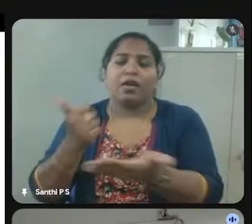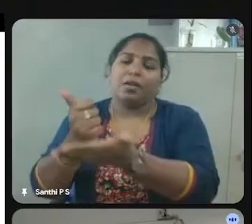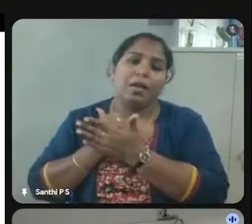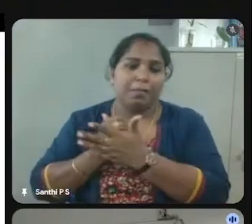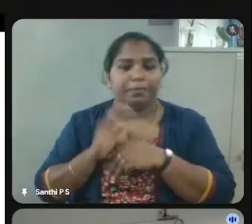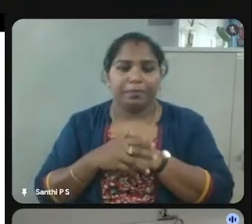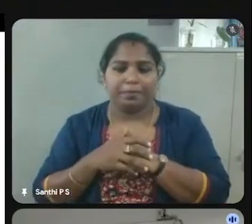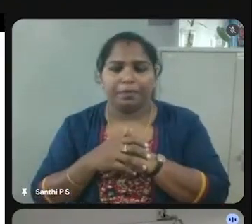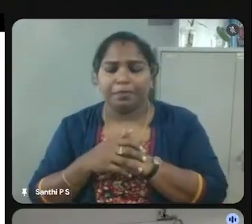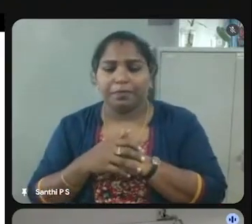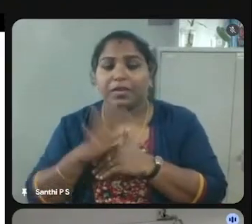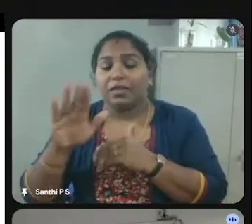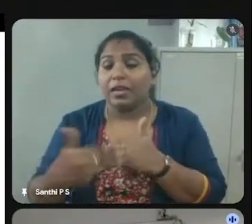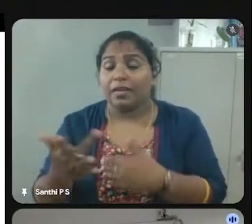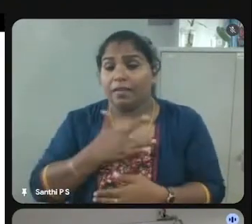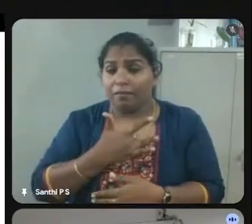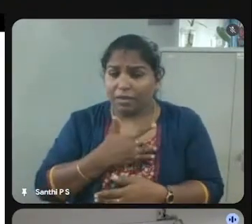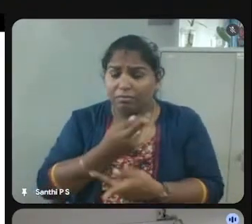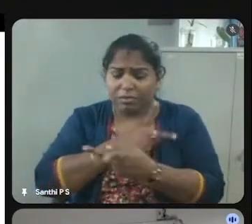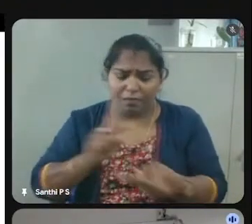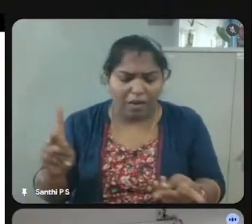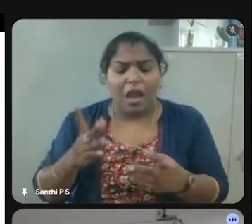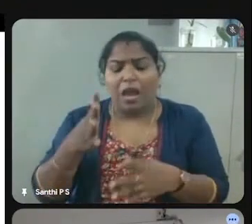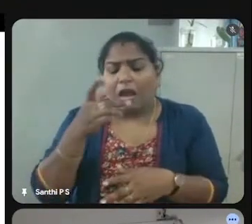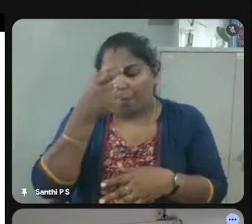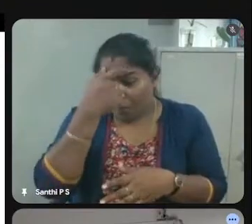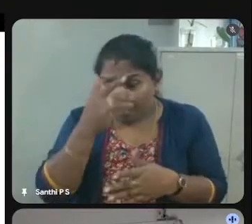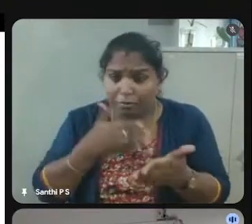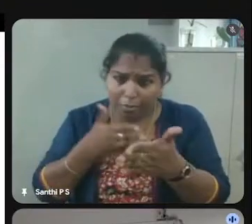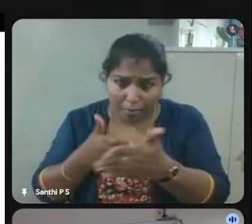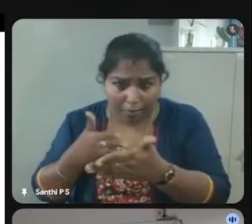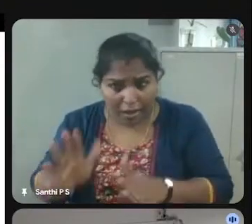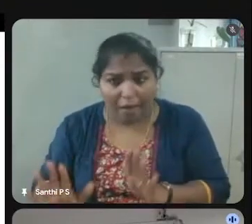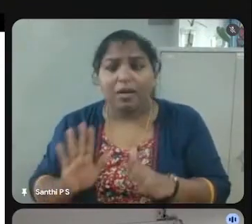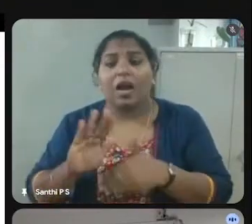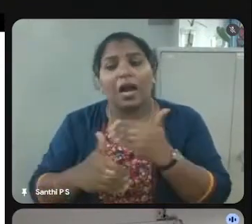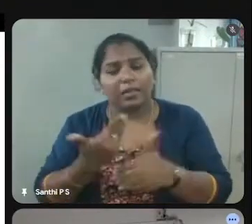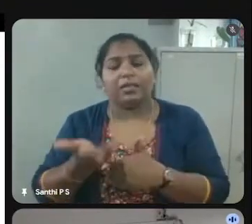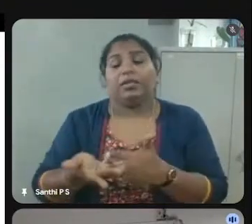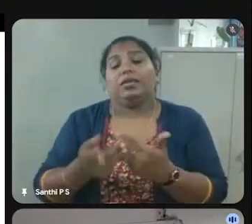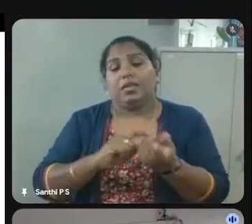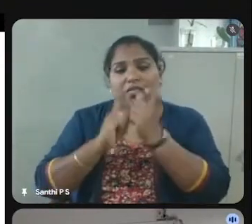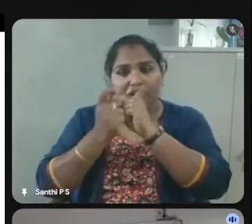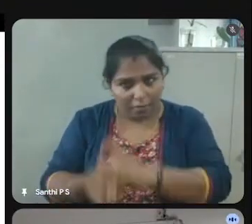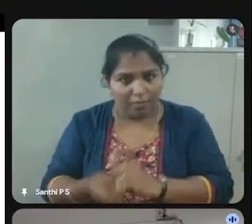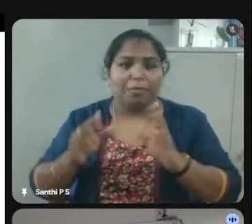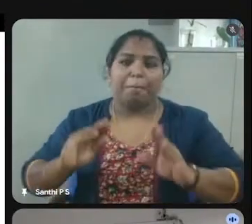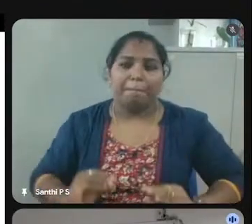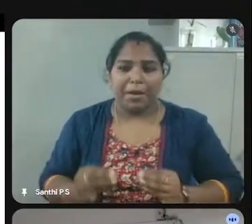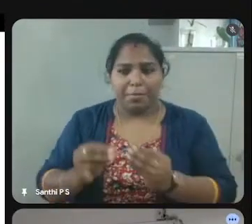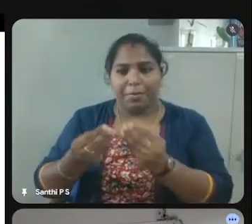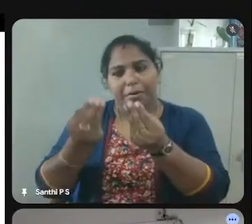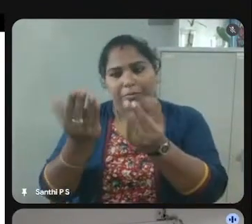സാധിക്കും. അതുപോലെ ഇമോഷണലി നിങ്ങൾക്ക് ഉണ്ടാകുന്ന ബുദ്ധിമുട്ടുകളെ ഒക്കെ നിങ്ങൾക്ക് മെച്ചപ്പെടുത്തി മുന്നോട്ട് പോകാൻ